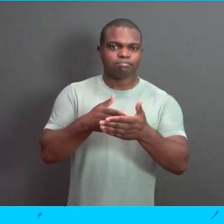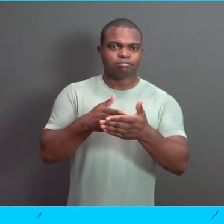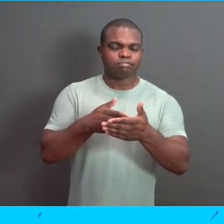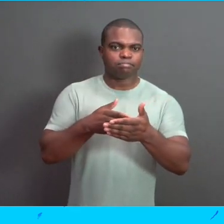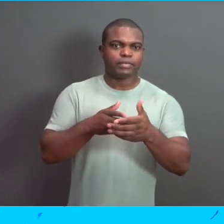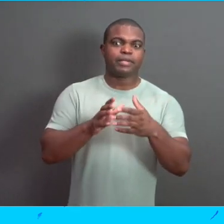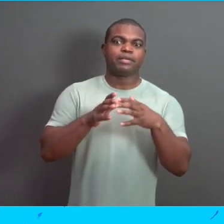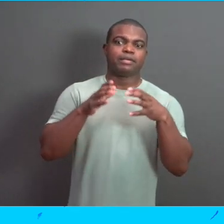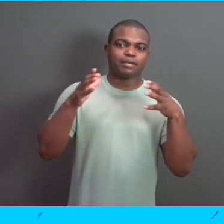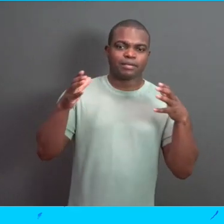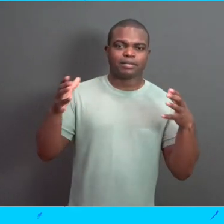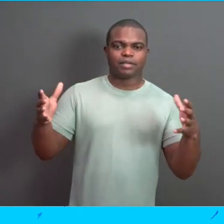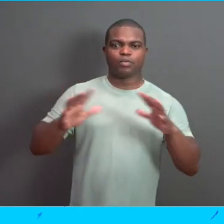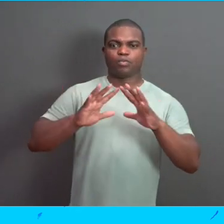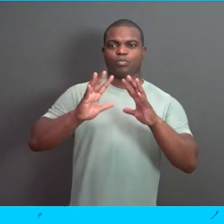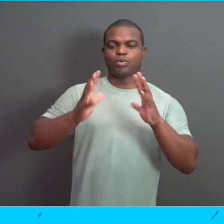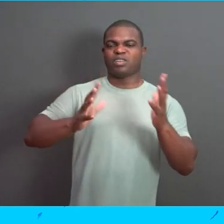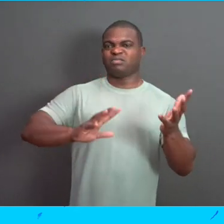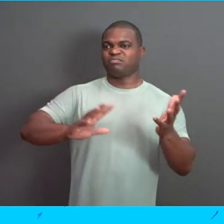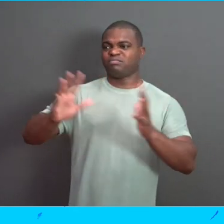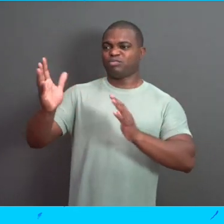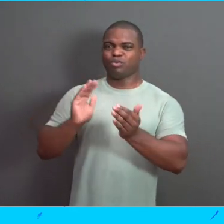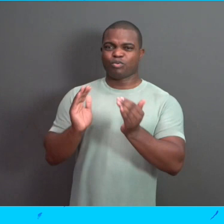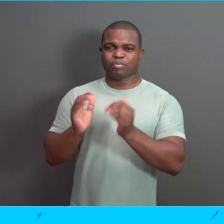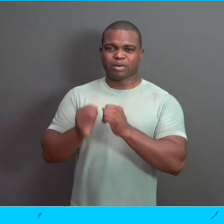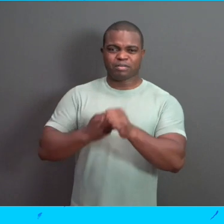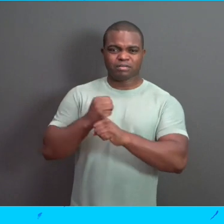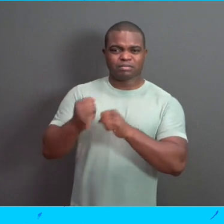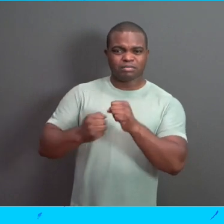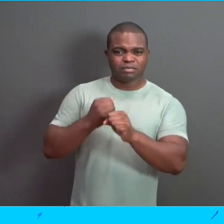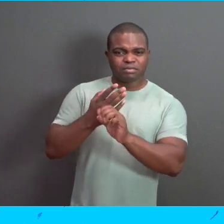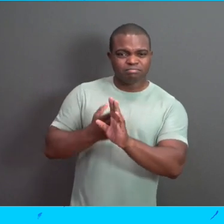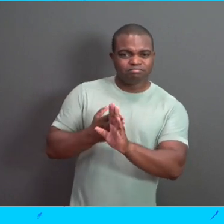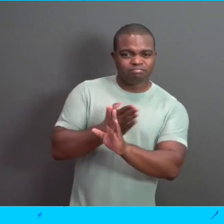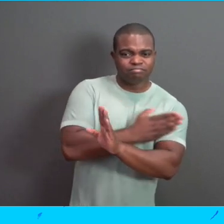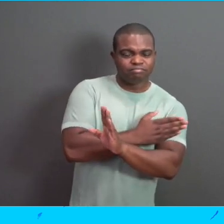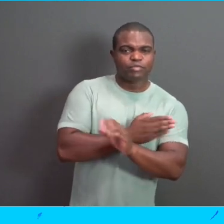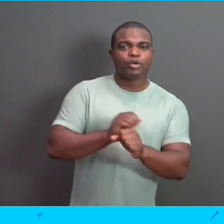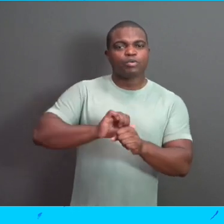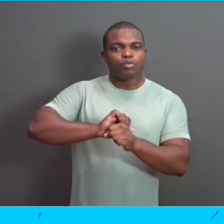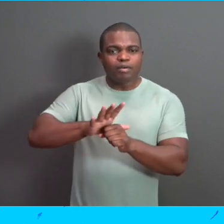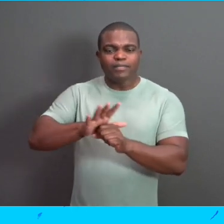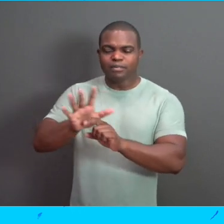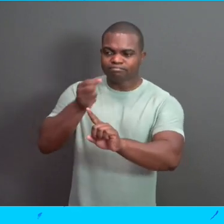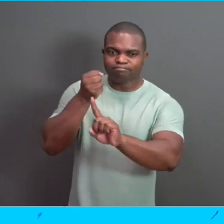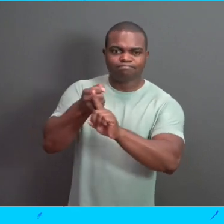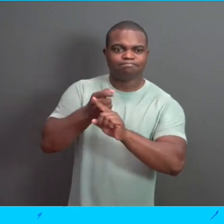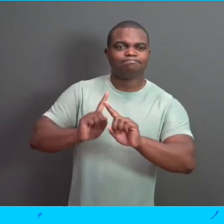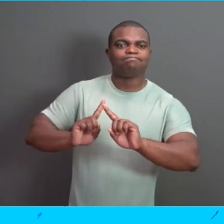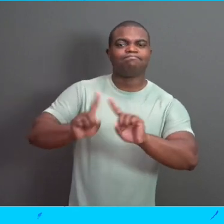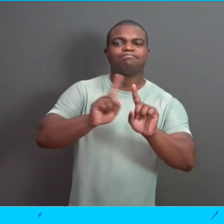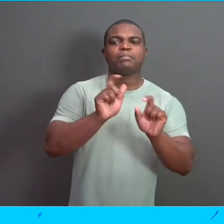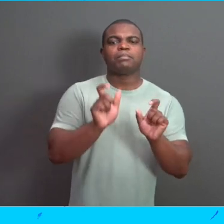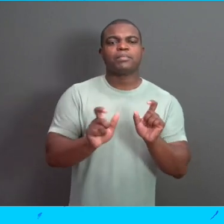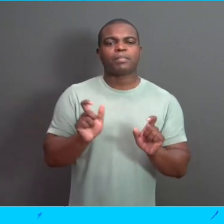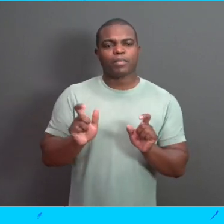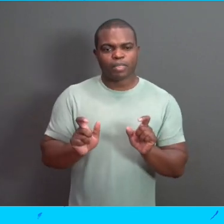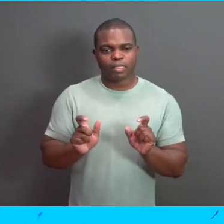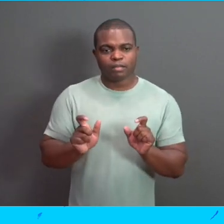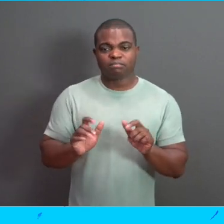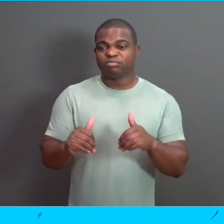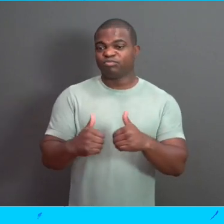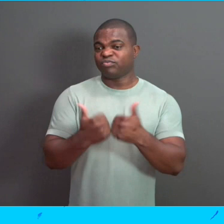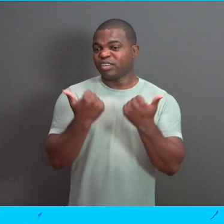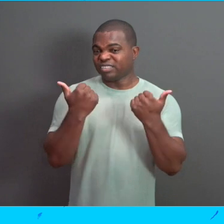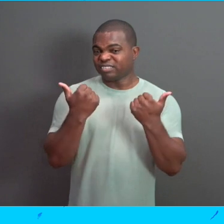globaux et la pandémie a affecté tout le monde, mais a apporté des défis pour les adolescents qui sont encore plus grands.